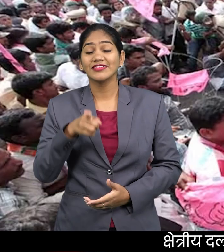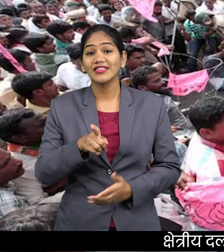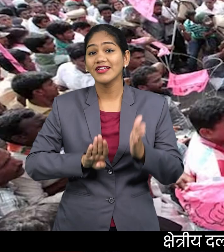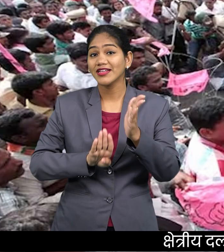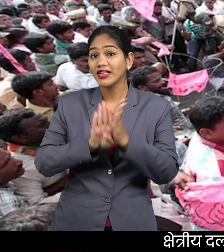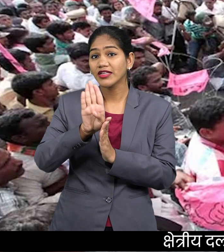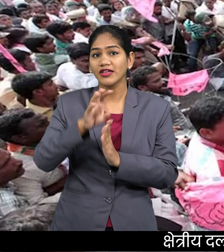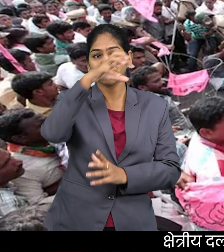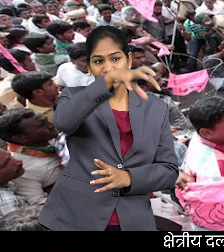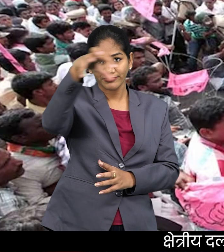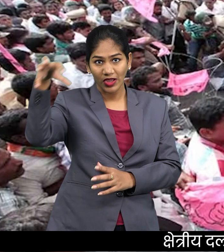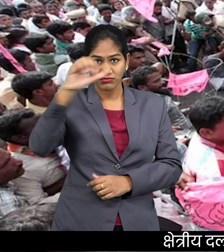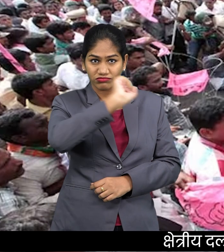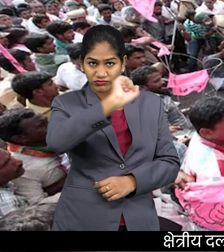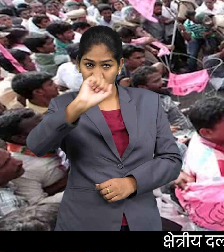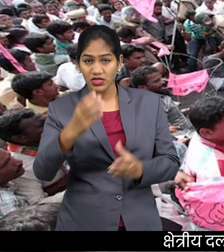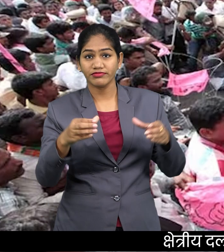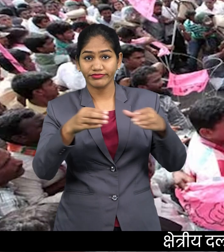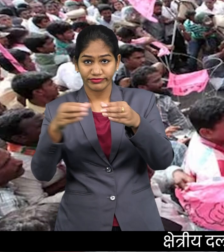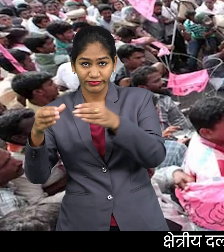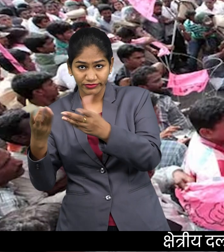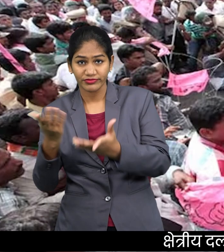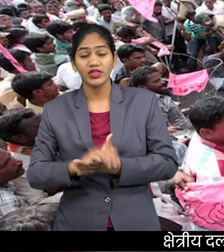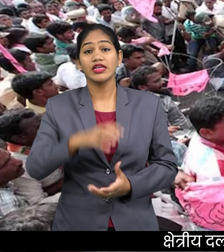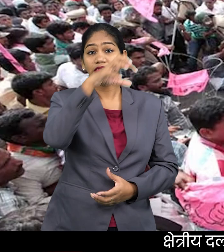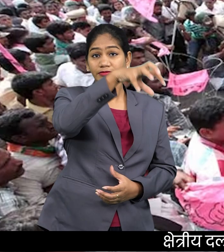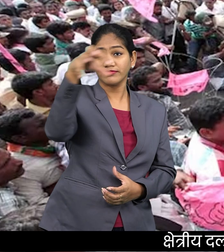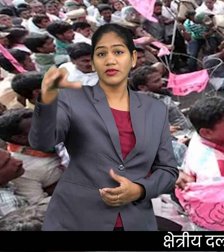क्षेत्रीय दलों और क्षेत्रीय आंदोलनों का उदय।